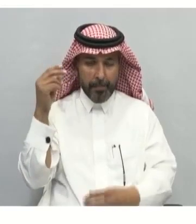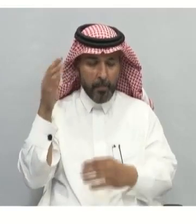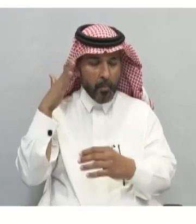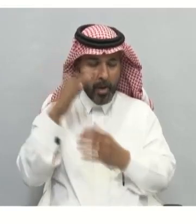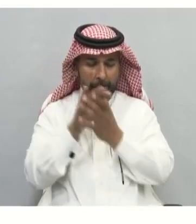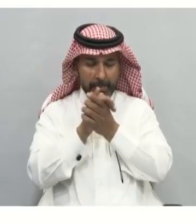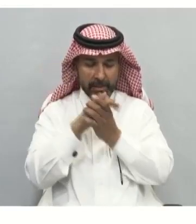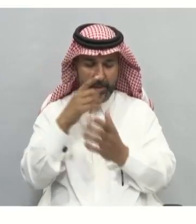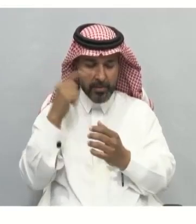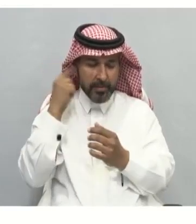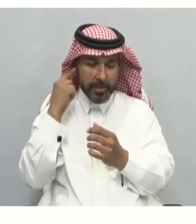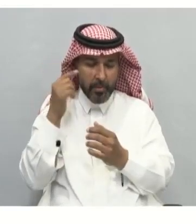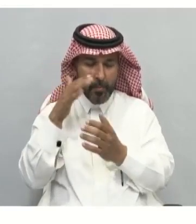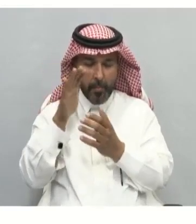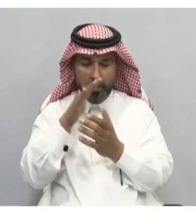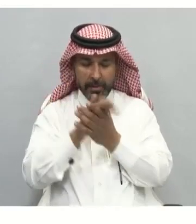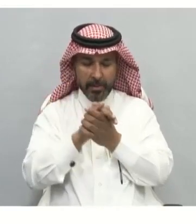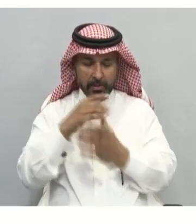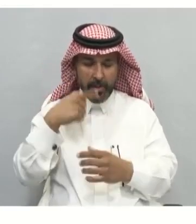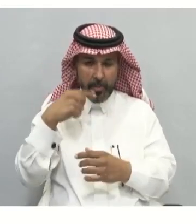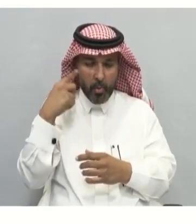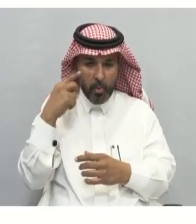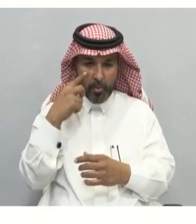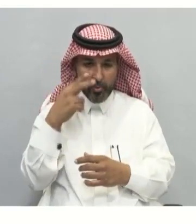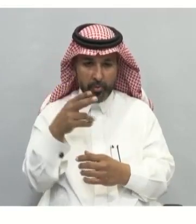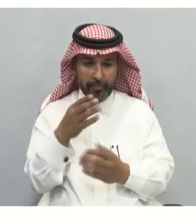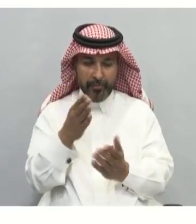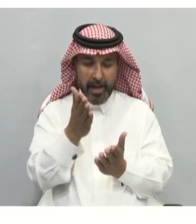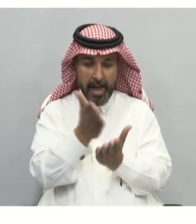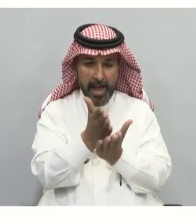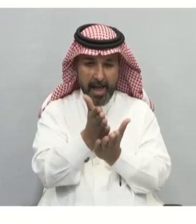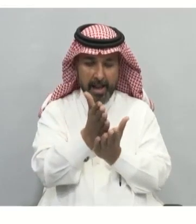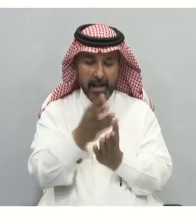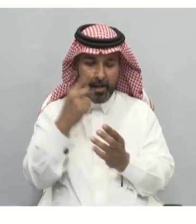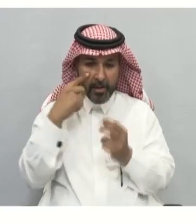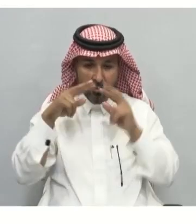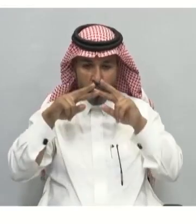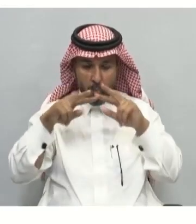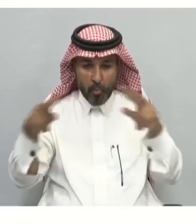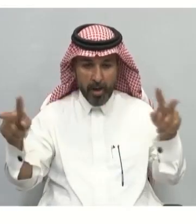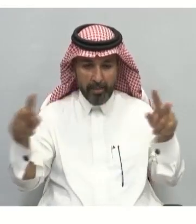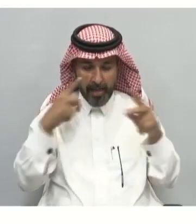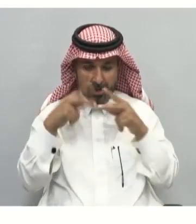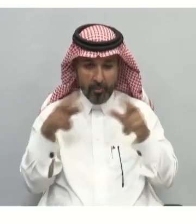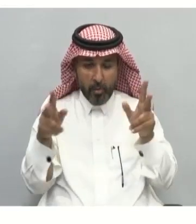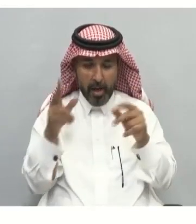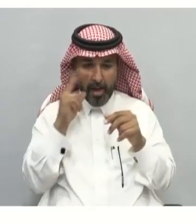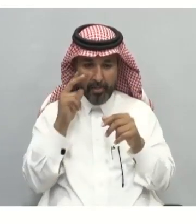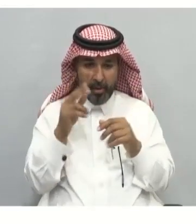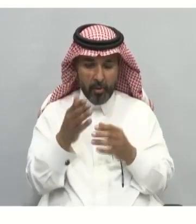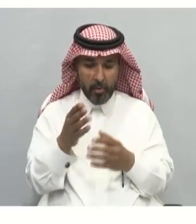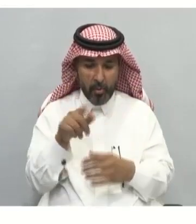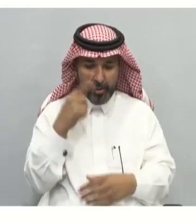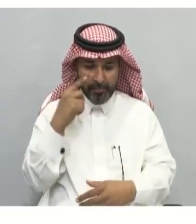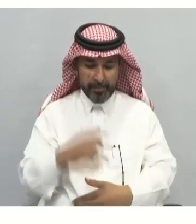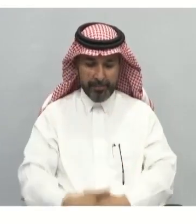يقول ان الحلال بين وان الحرام بين وبينهما مشتبهات لا يعلمهن كثير